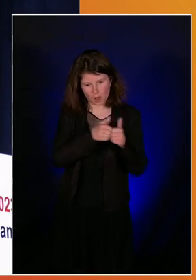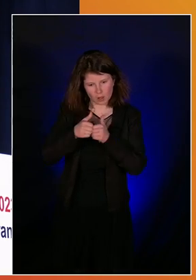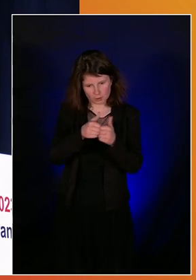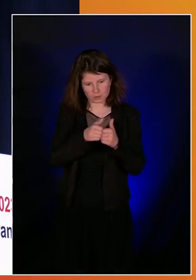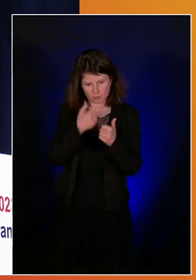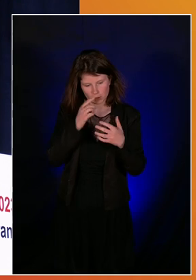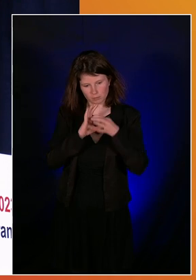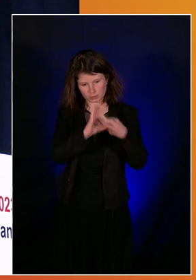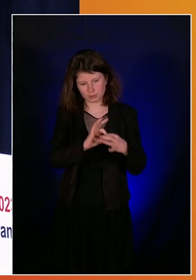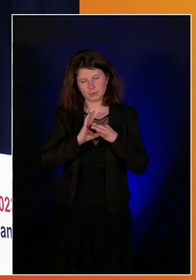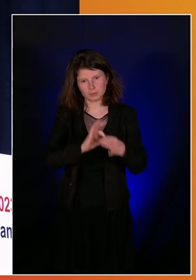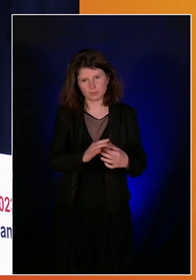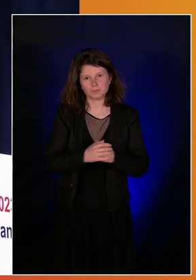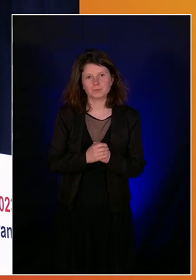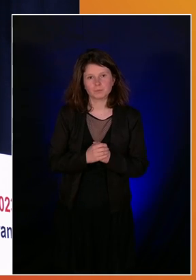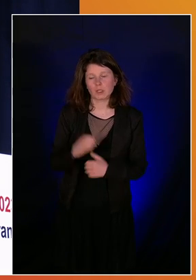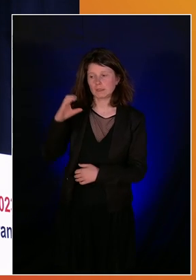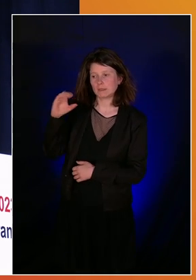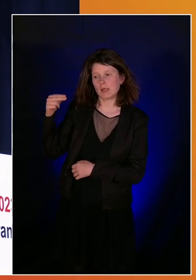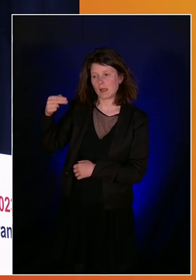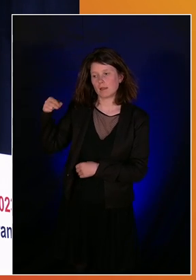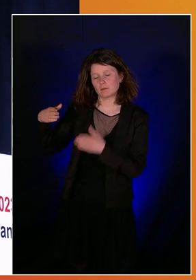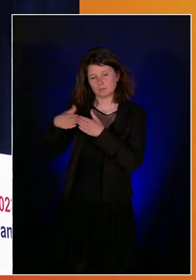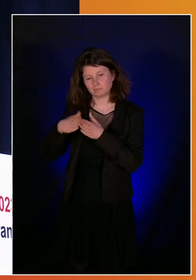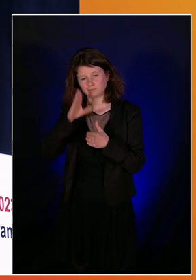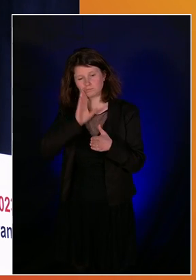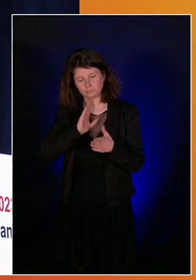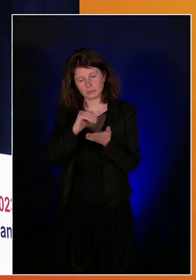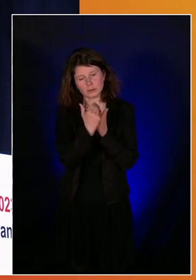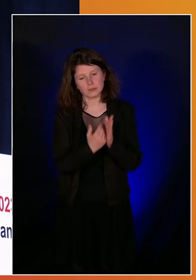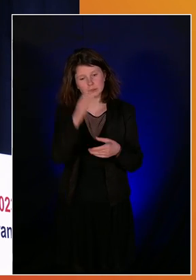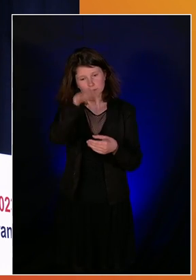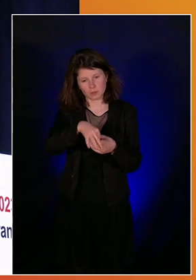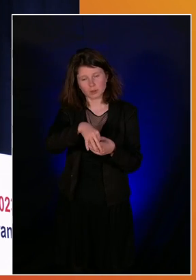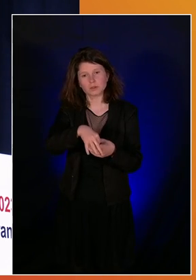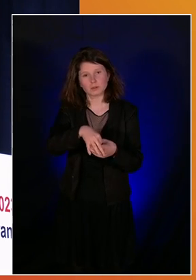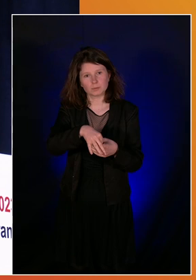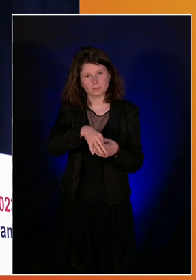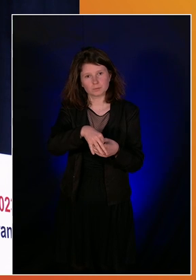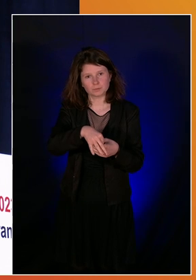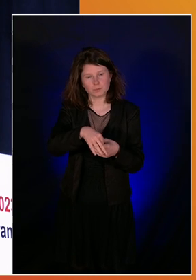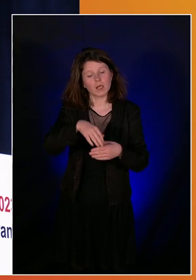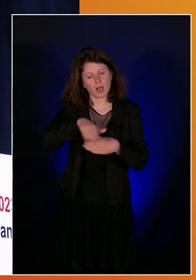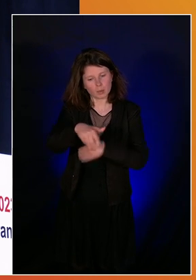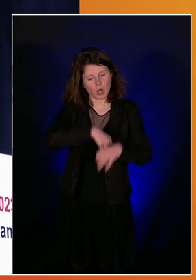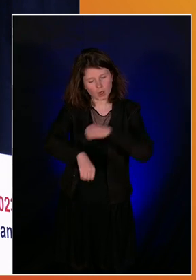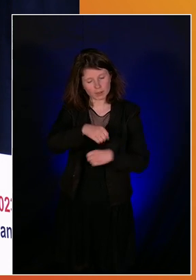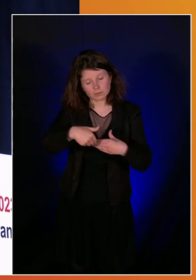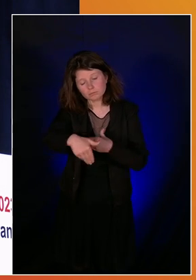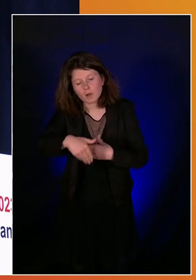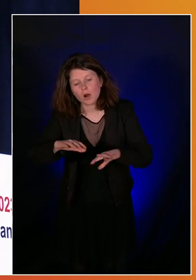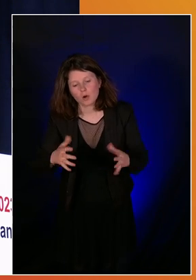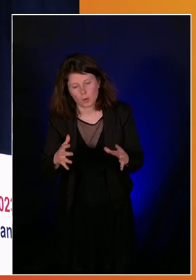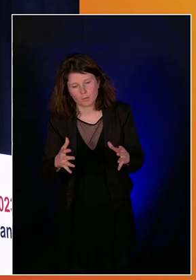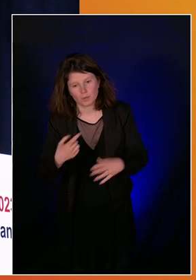proposent donc de valider cette liste et de nous engager tous ensemble dans les combats présents et futurs pour cela nous avons besoin de